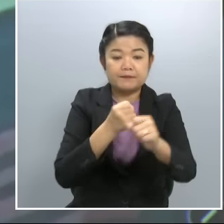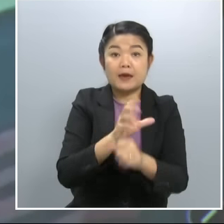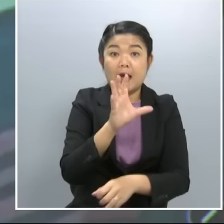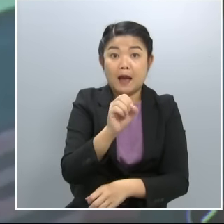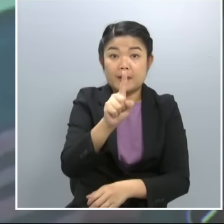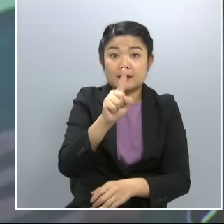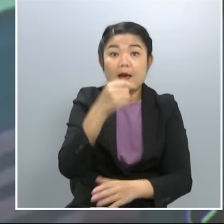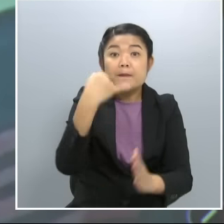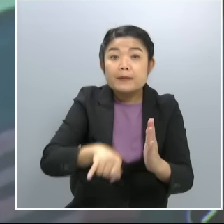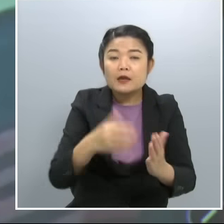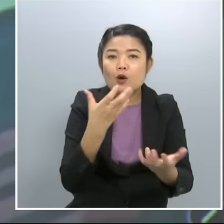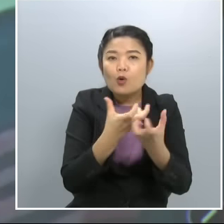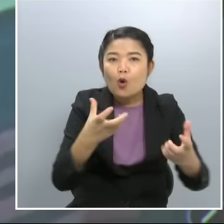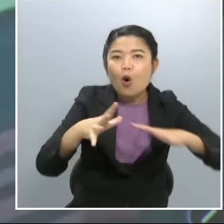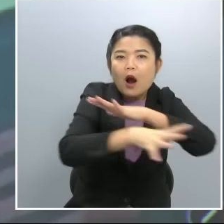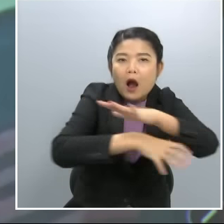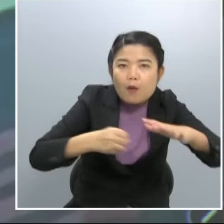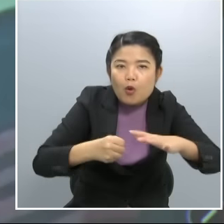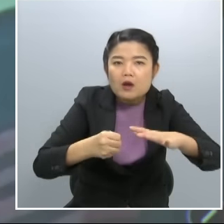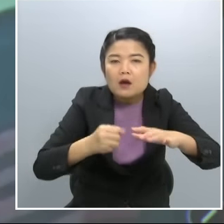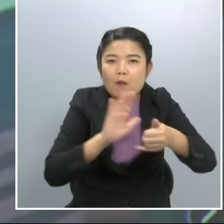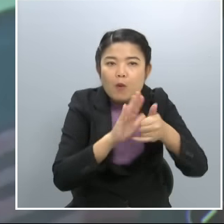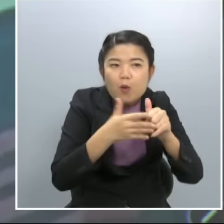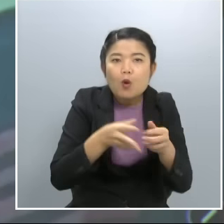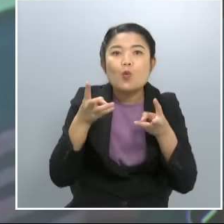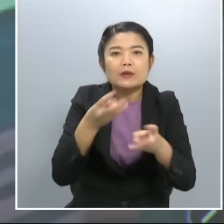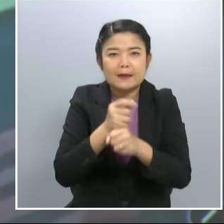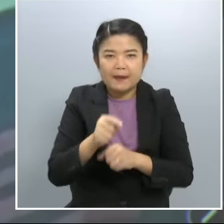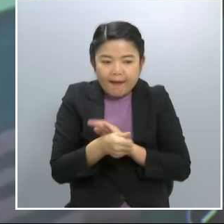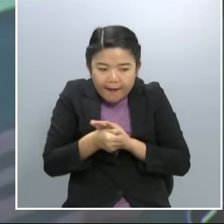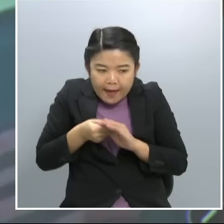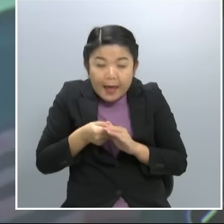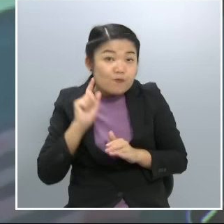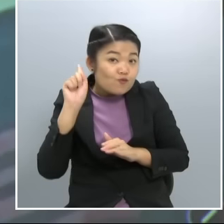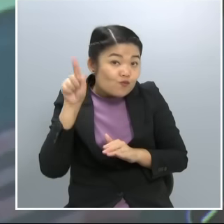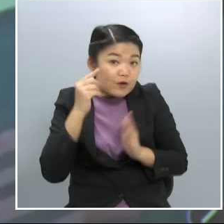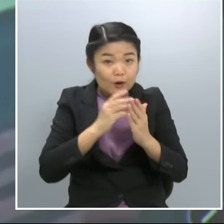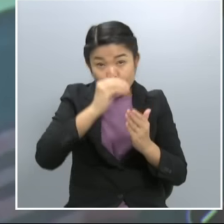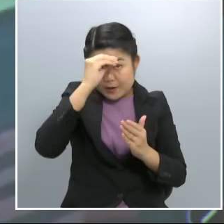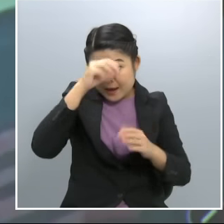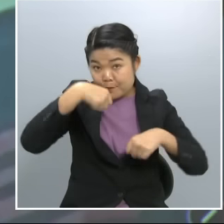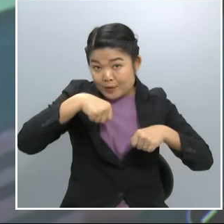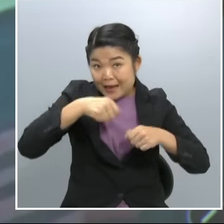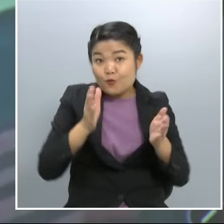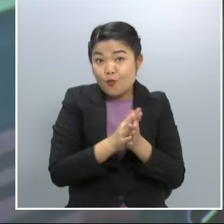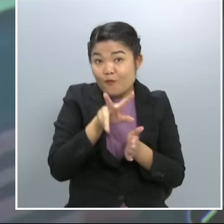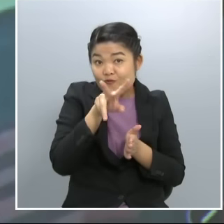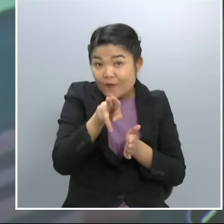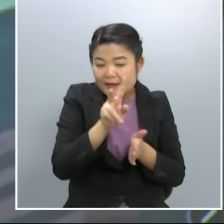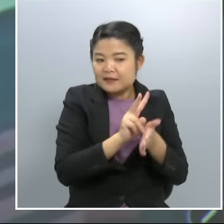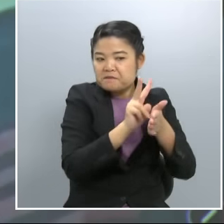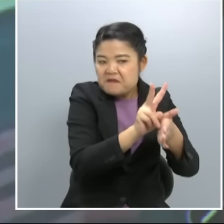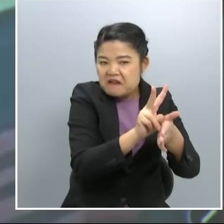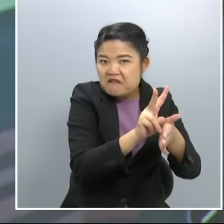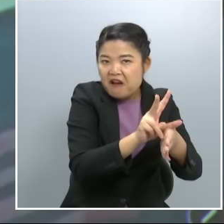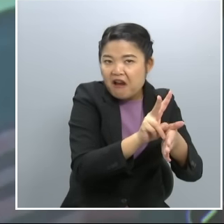หาชิงทรัพย์และกธรรมอนาจารย์ค่ะโดยใช้วิธีการดักจี้เหยื่อที่เป็นนักศึกษาที่ขี่มอเตอร์ไซค์มากับแฟนหนุ่มชิงทรัพย์แล้ว